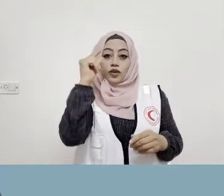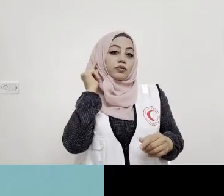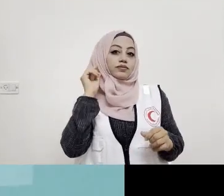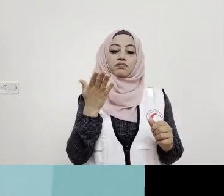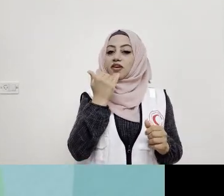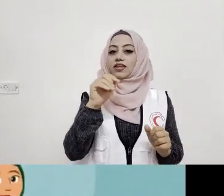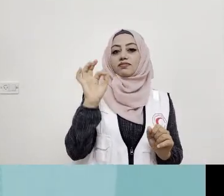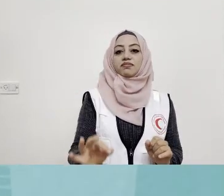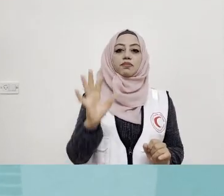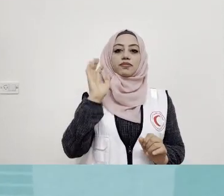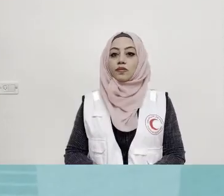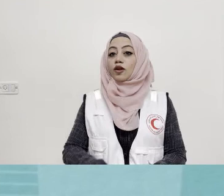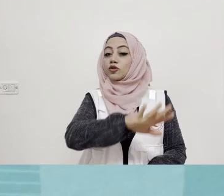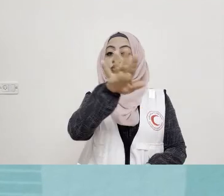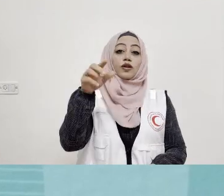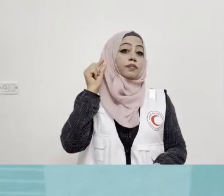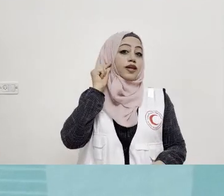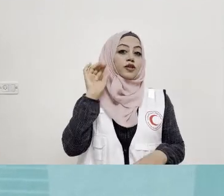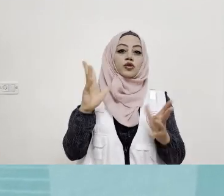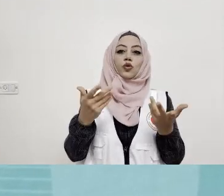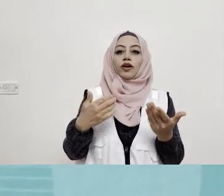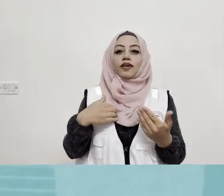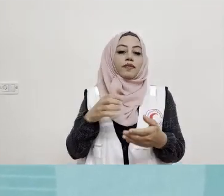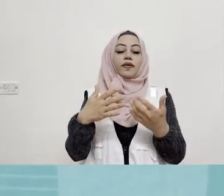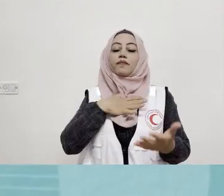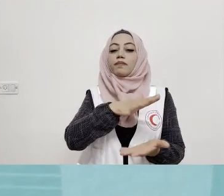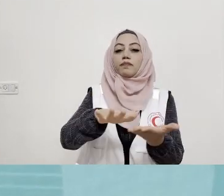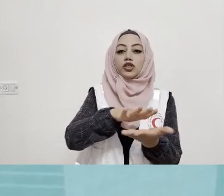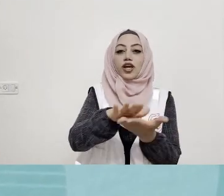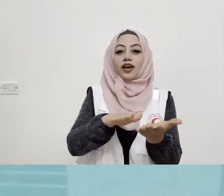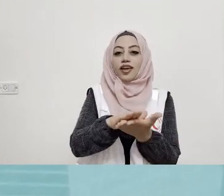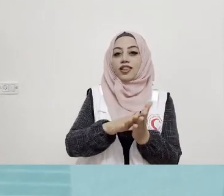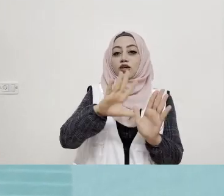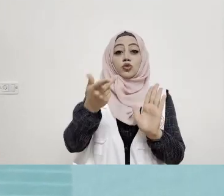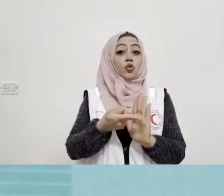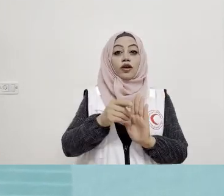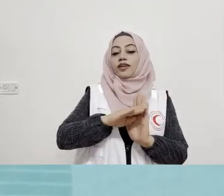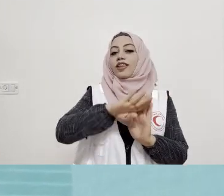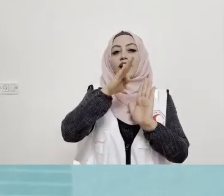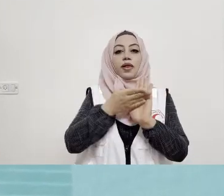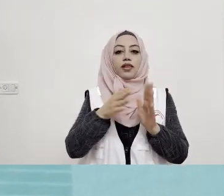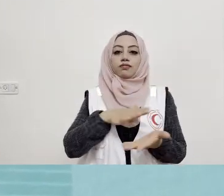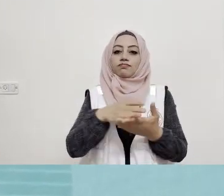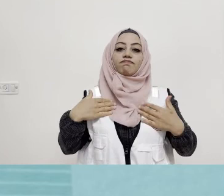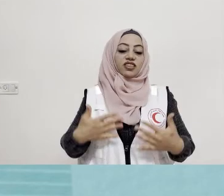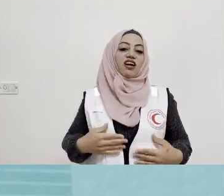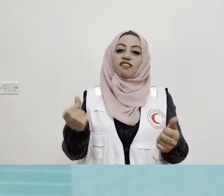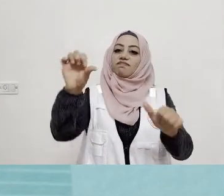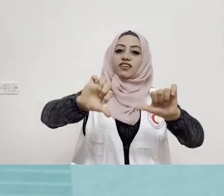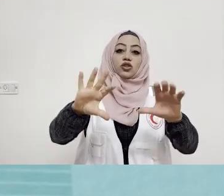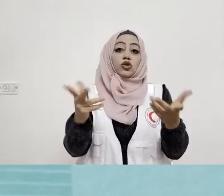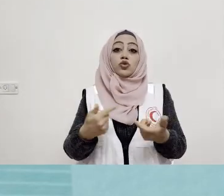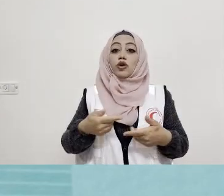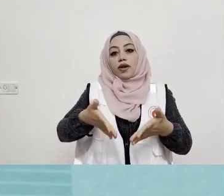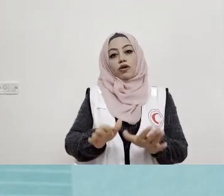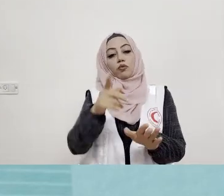المصلحة. هؤلاء الفتيات تعانين من مشاكل ومضاعفات عدة، منها تسمم الحمل والإجهاض غير المأمون وخطر الوفاة نتيجة